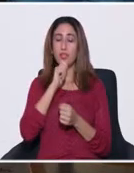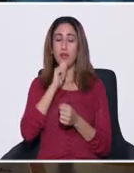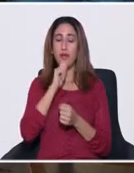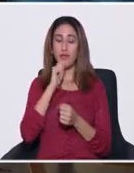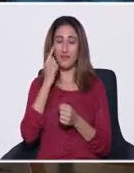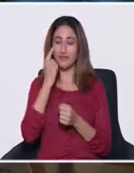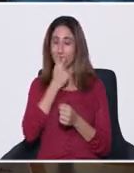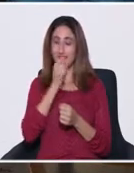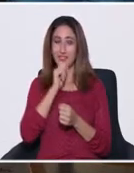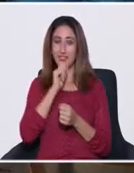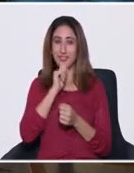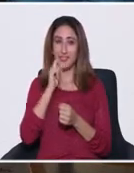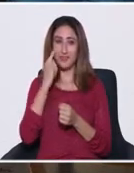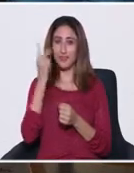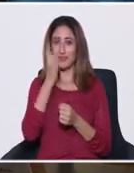شويتين.